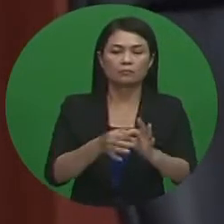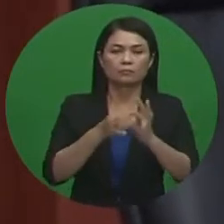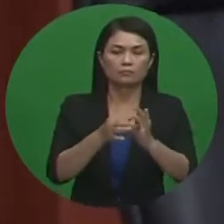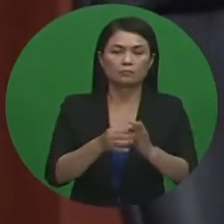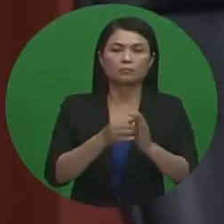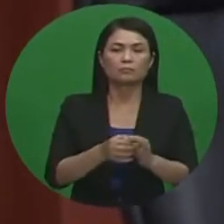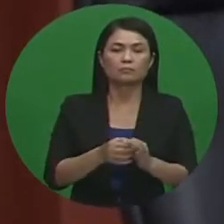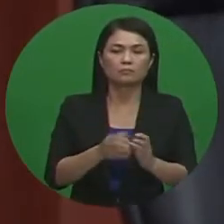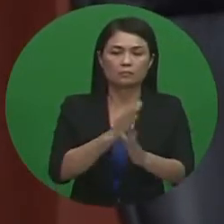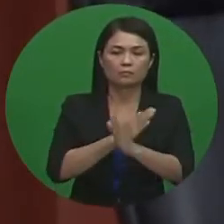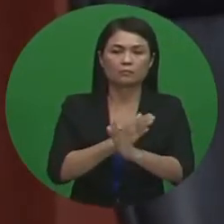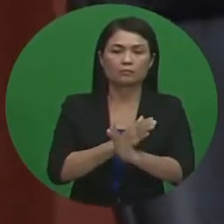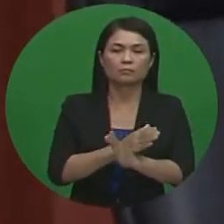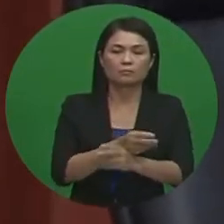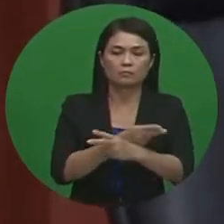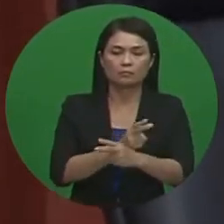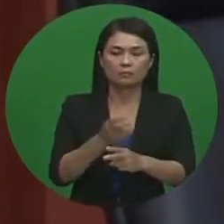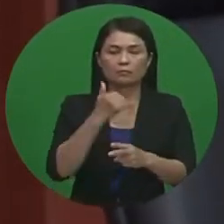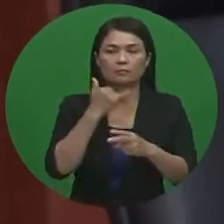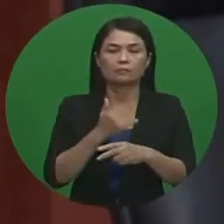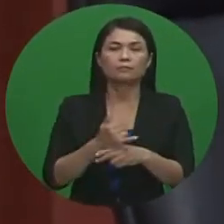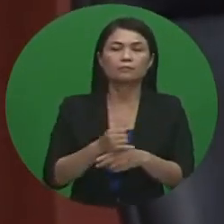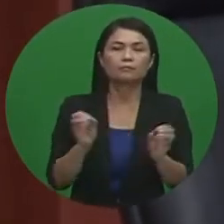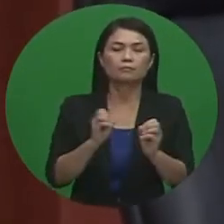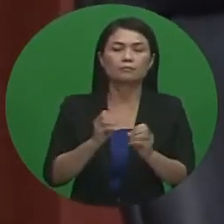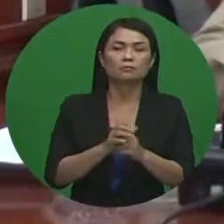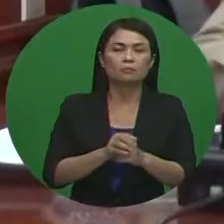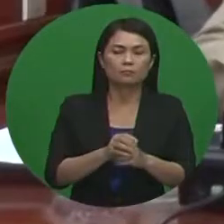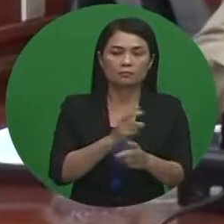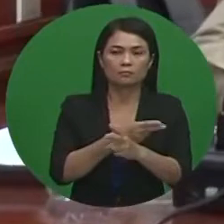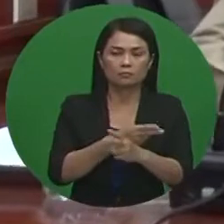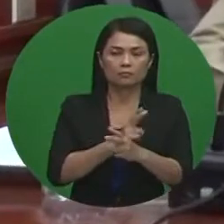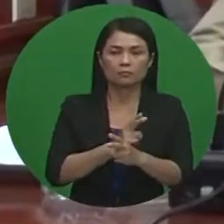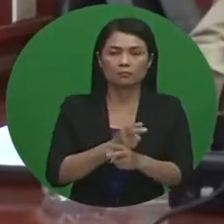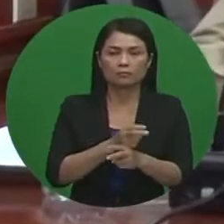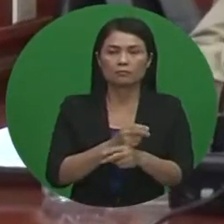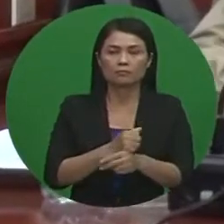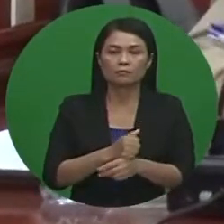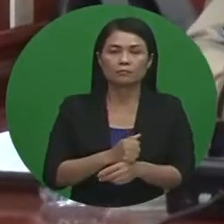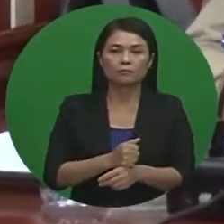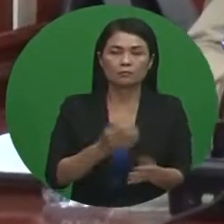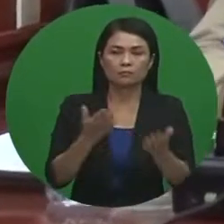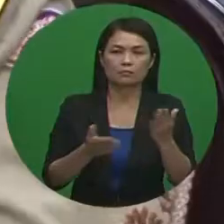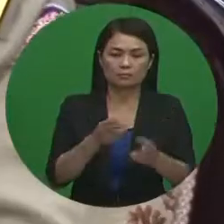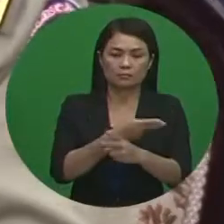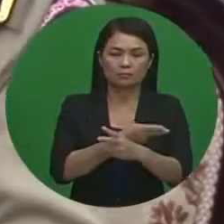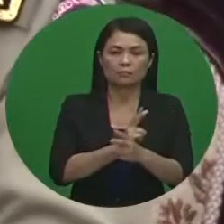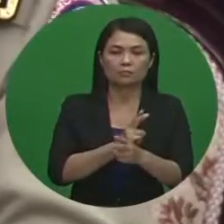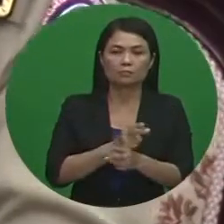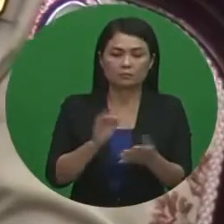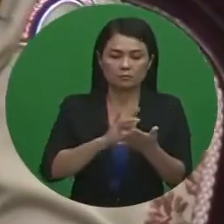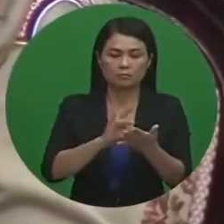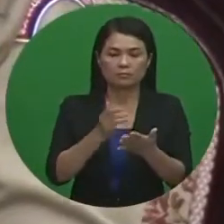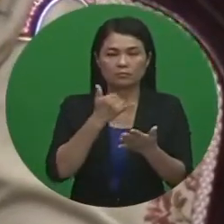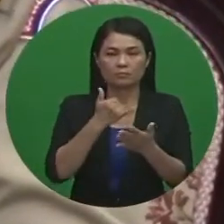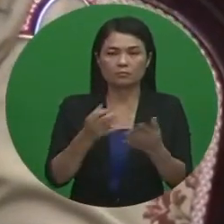ទប់ស្កាត់បទល្មើសផលិតផលខ្លាញ់ខ្លាយដែលមិនត្រឹមតែផលិតផលខ្លាញ់ខ្លាយប៉ុណ្ណោះទេប៉ុន្តែផលិតផលឱសថខ្លាញ់ខ្